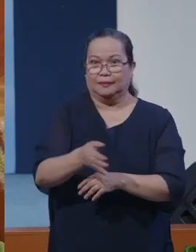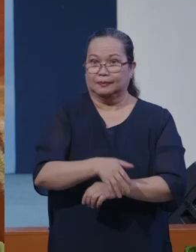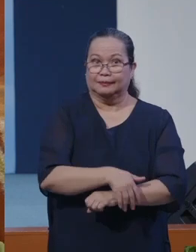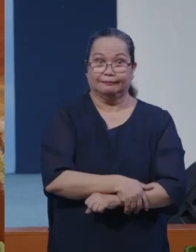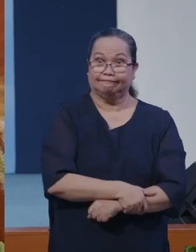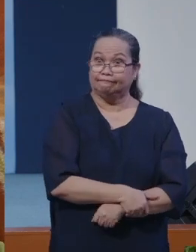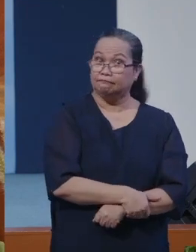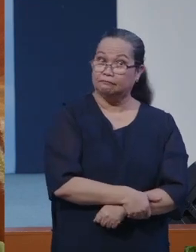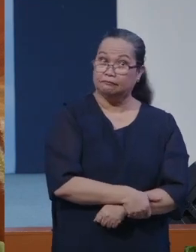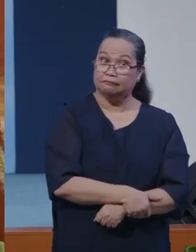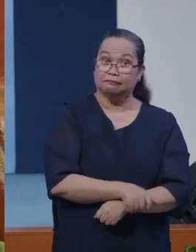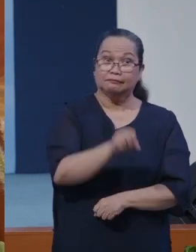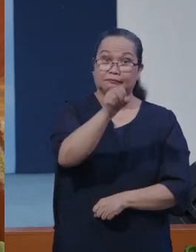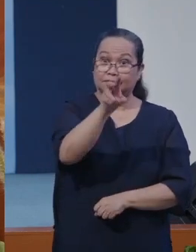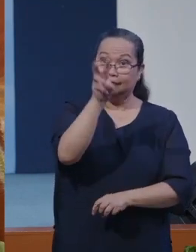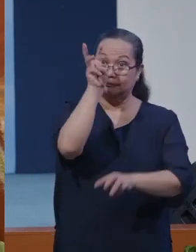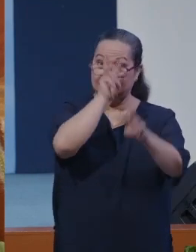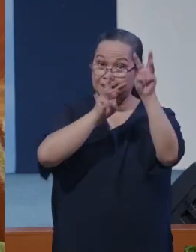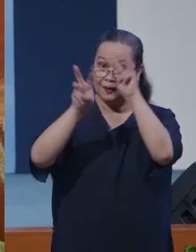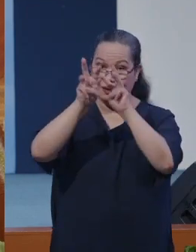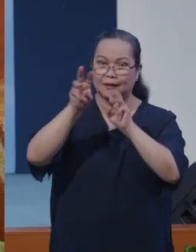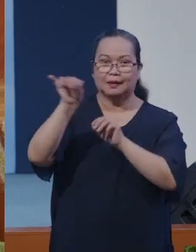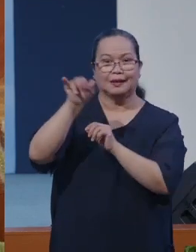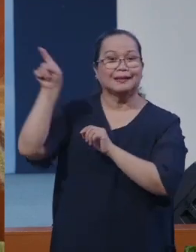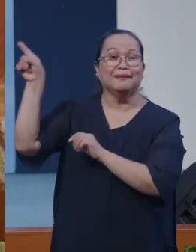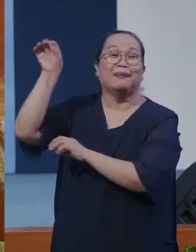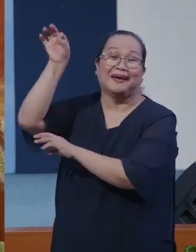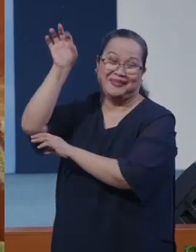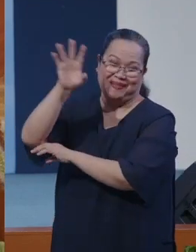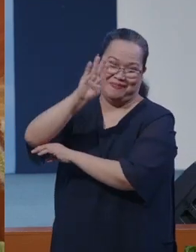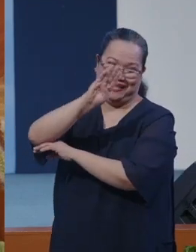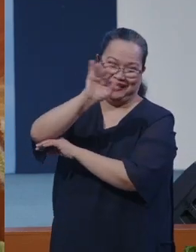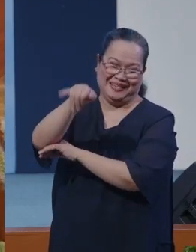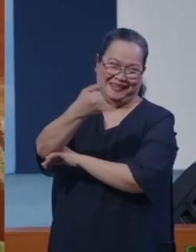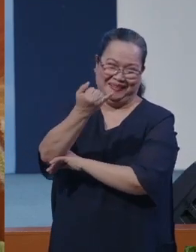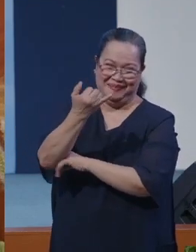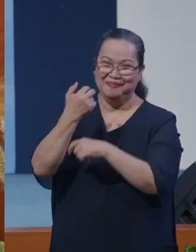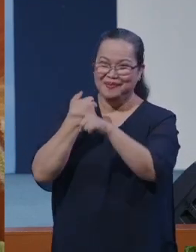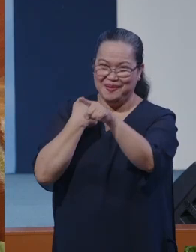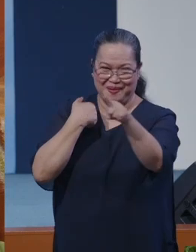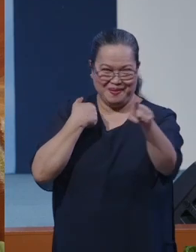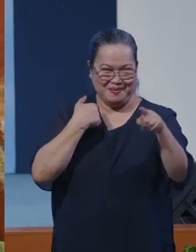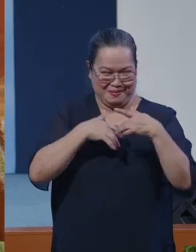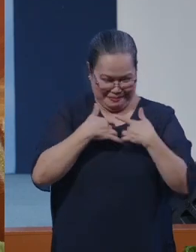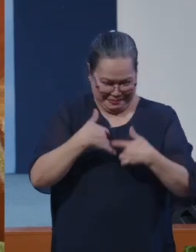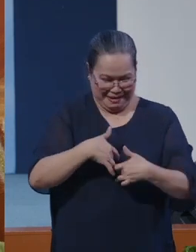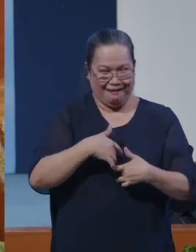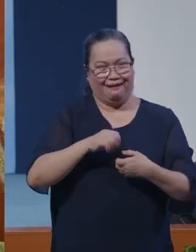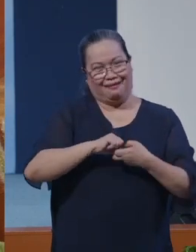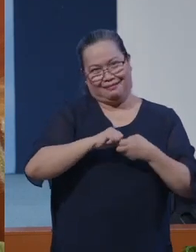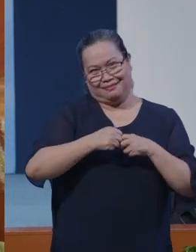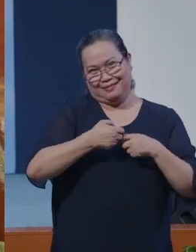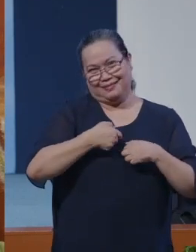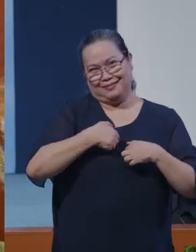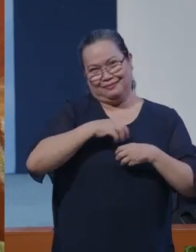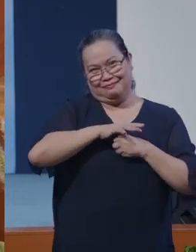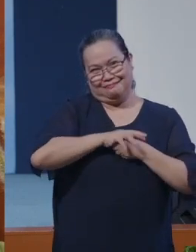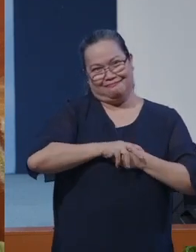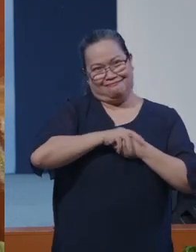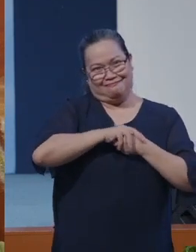pag masyado kang warrior, katulad ko, no? Magkakaroon ka ng sakit sa puso, katulad